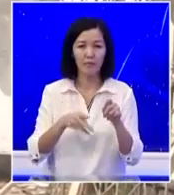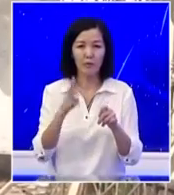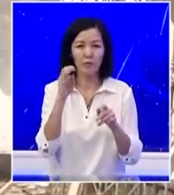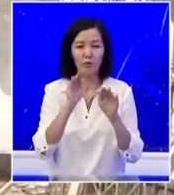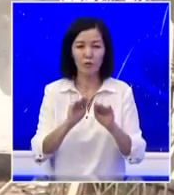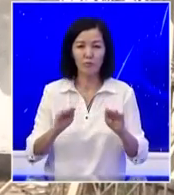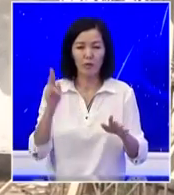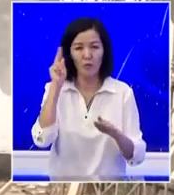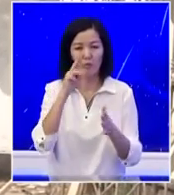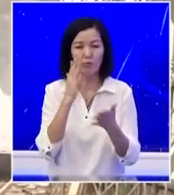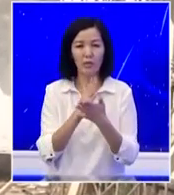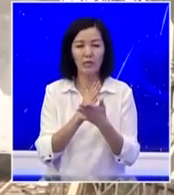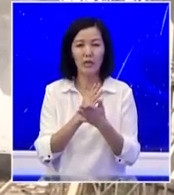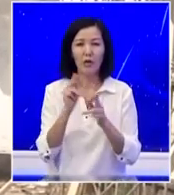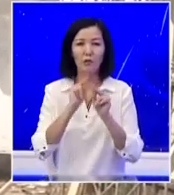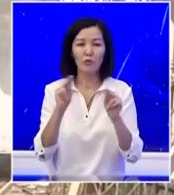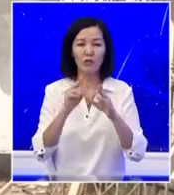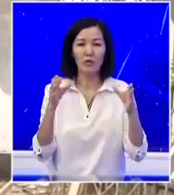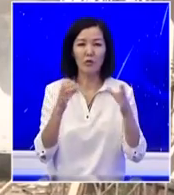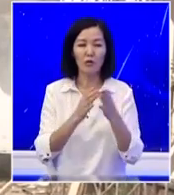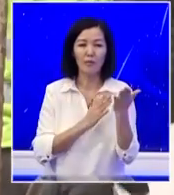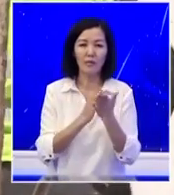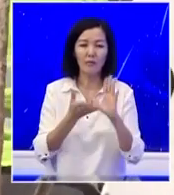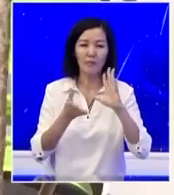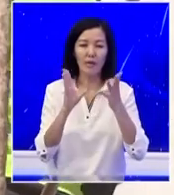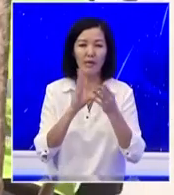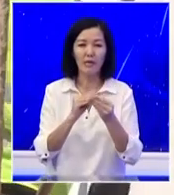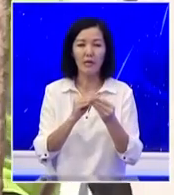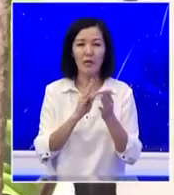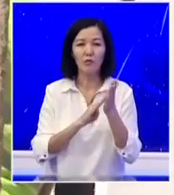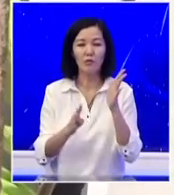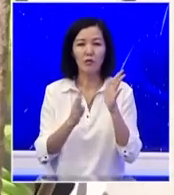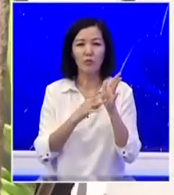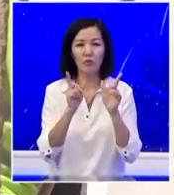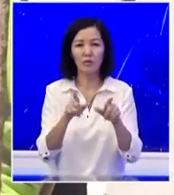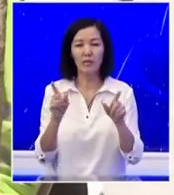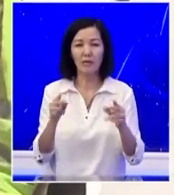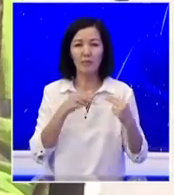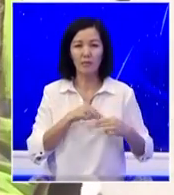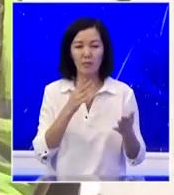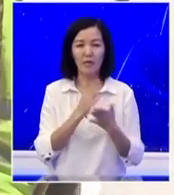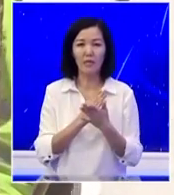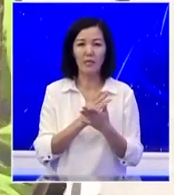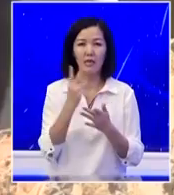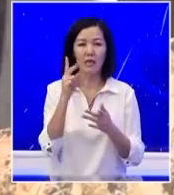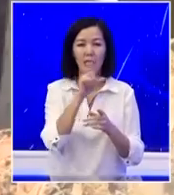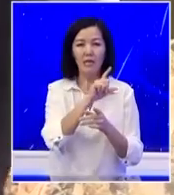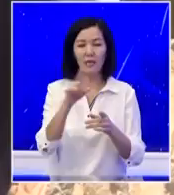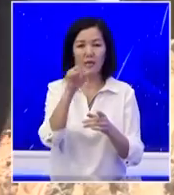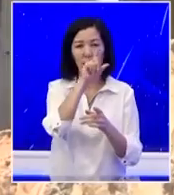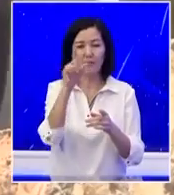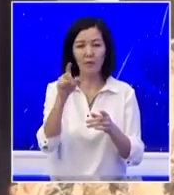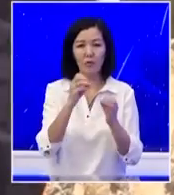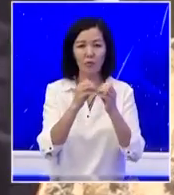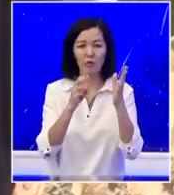жуық оқушы білім алады. Ұстаздар құрамымен қызметкерлерін қосқанда 99 азамат еңбек етеді. Қос қабатты ғимаратқа 17